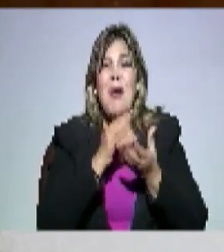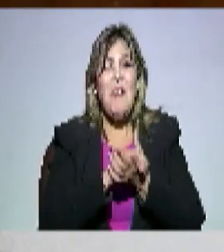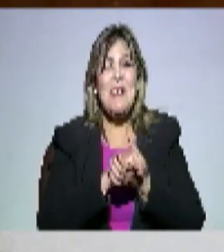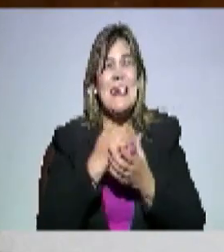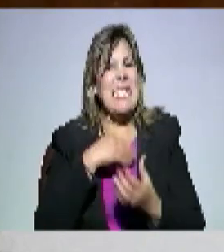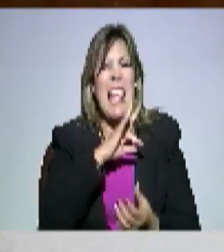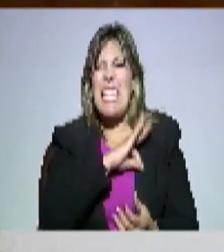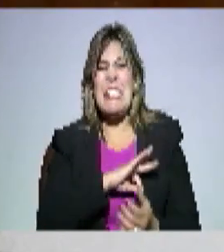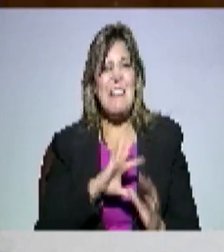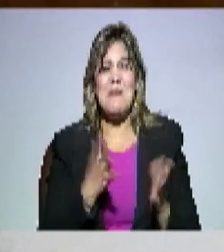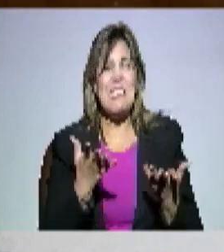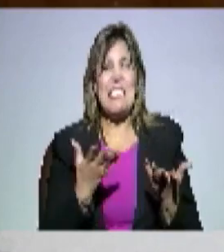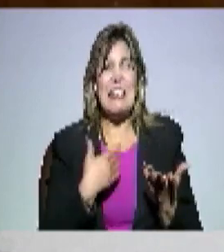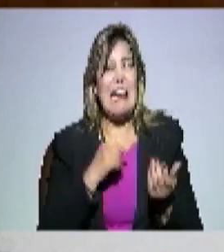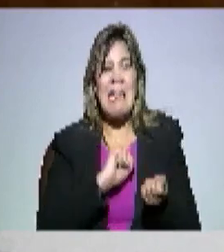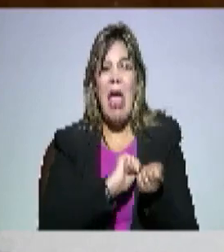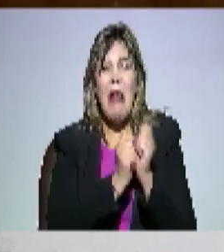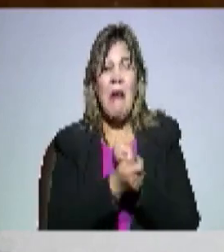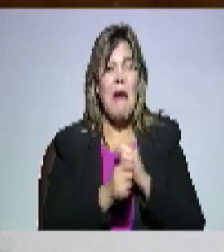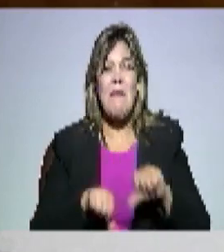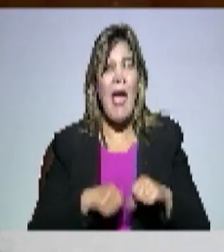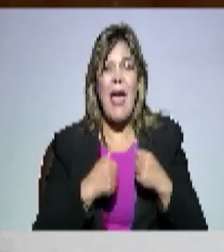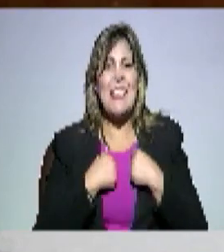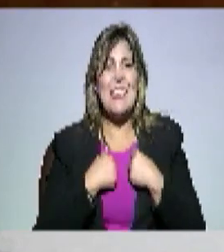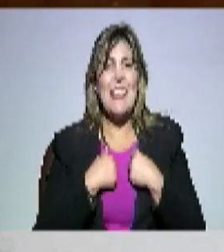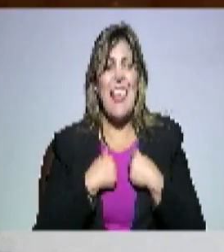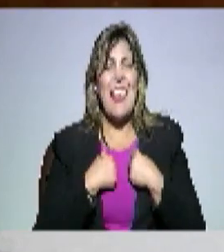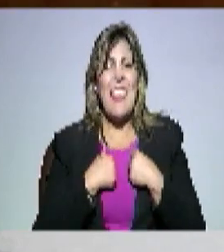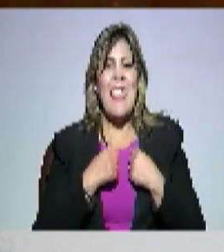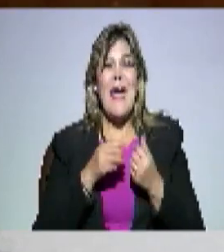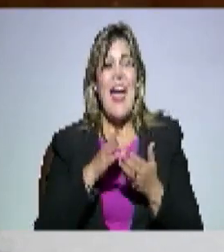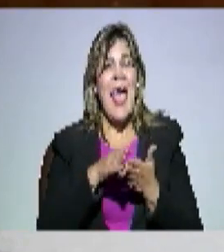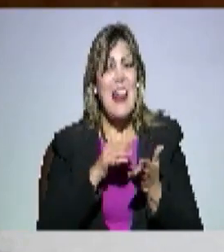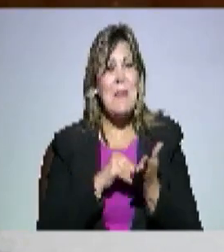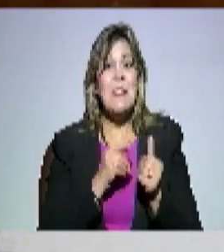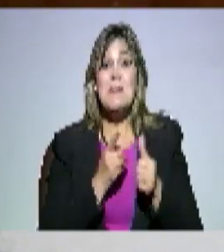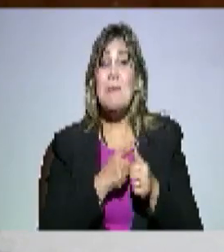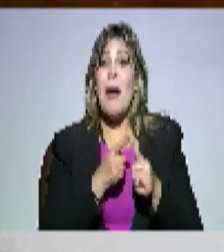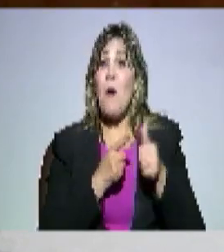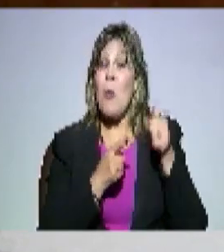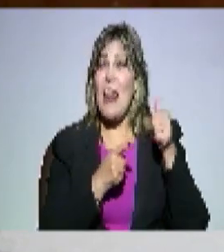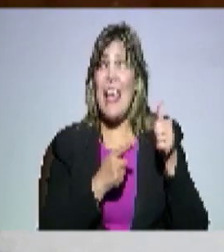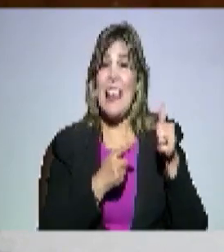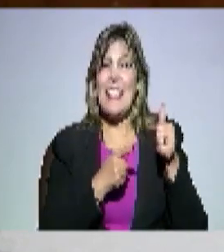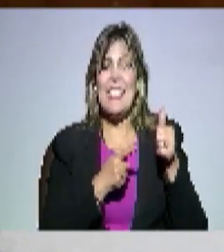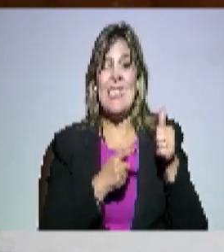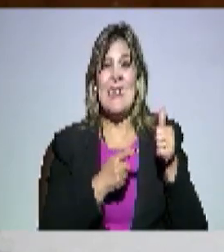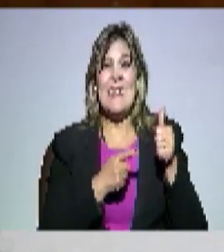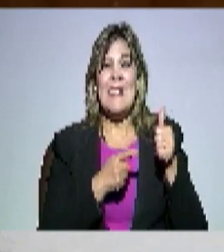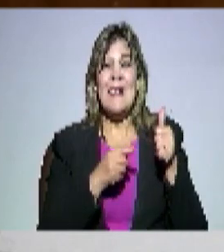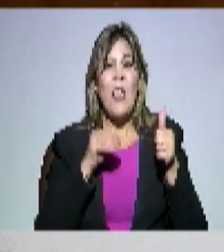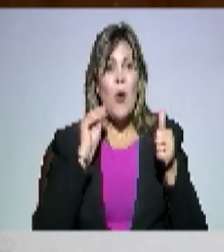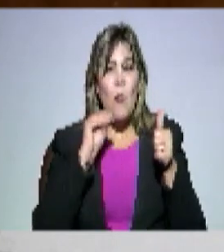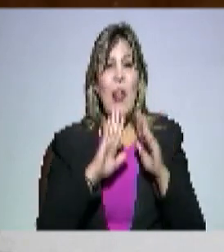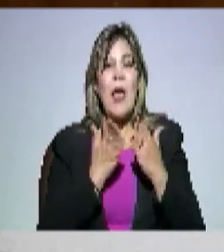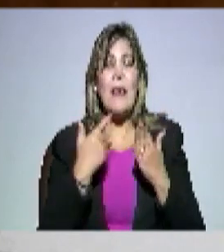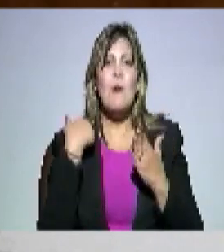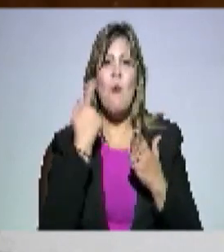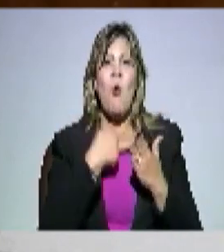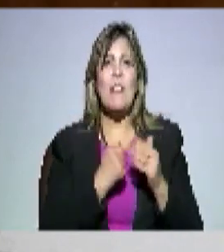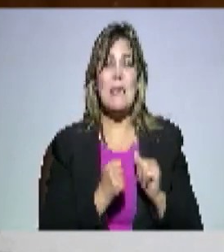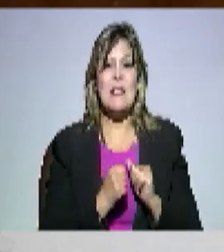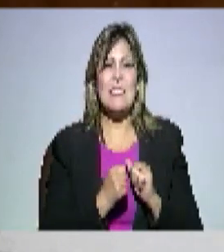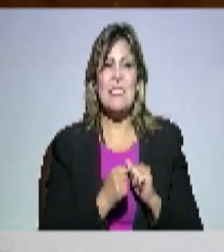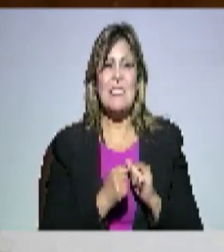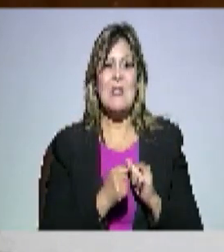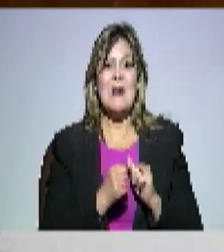هنستفيد ايه ايه اللي هيتغير في حياتنا خليني ابتدي معاكم باول حاجه هتفرق معانا وقالها الكتاب المقدس كده